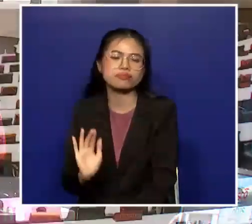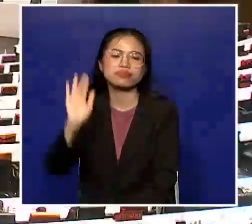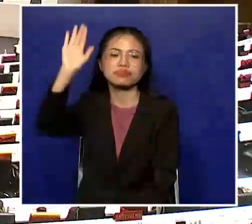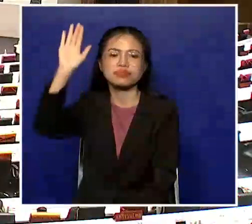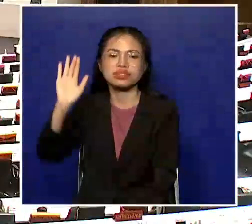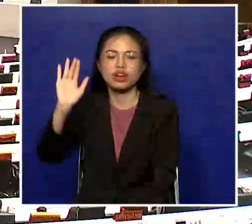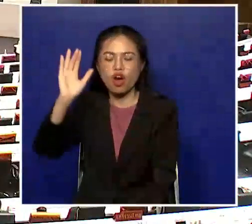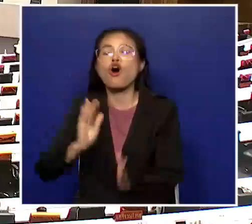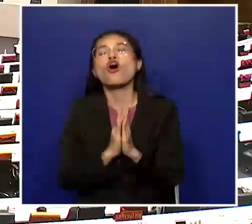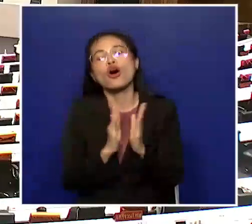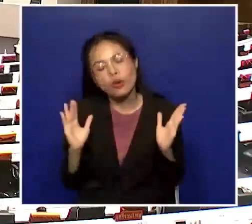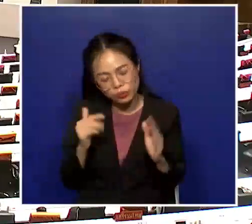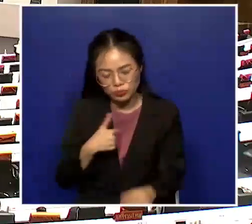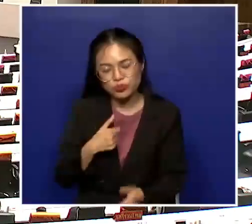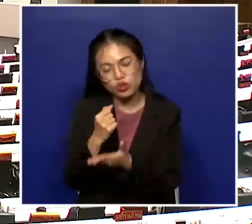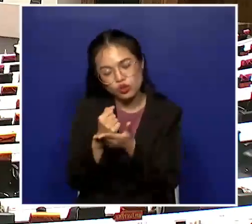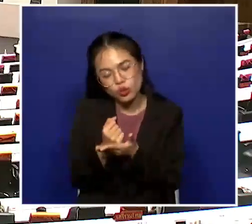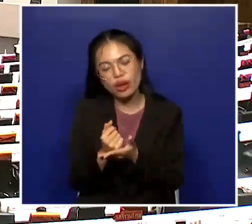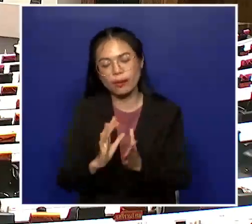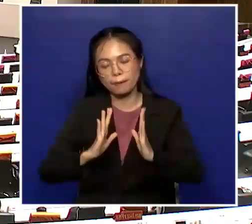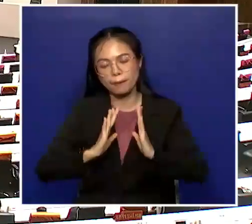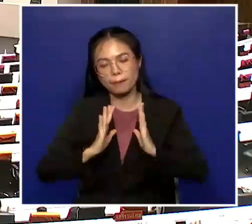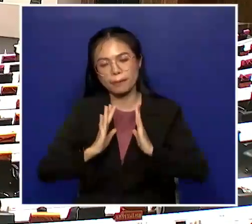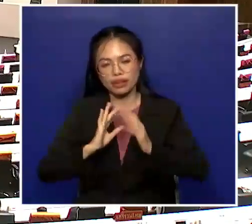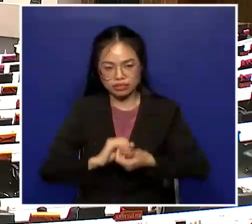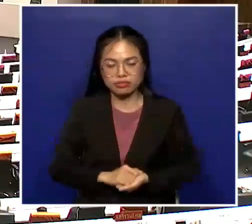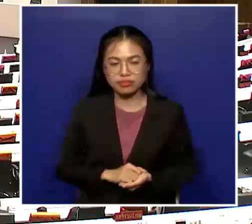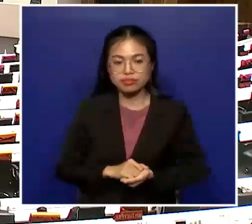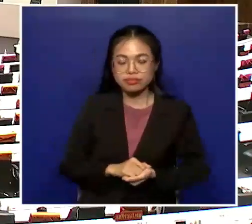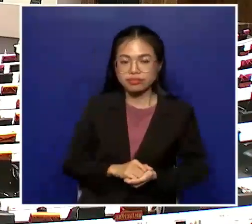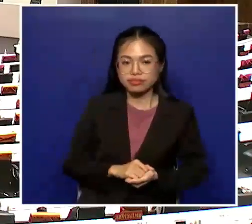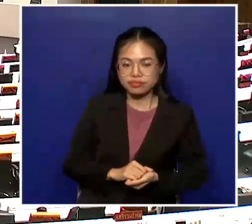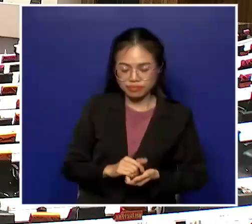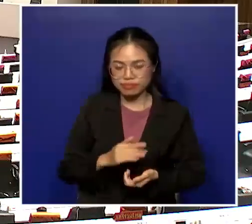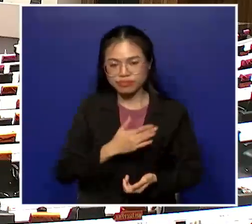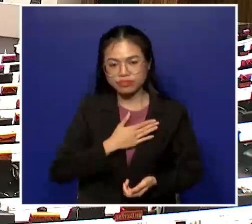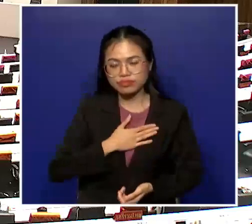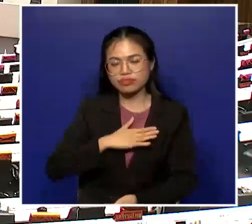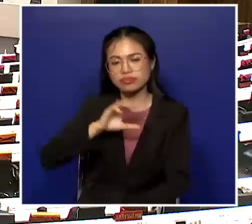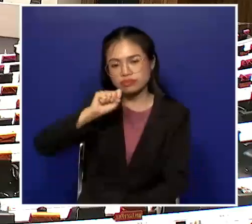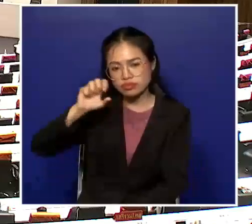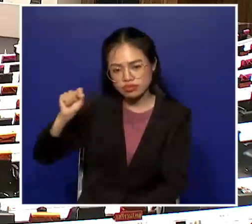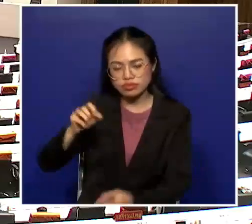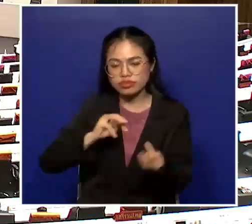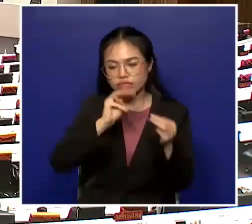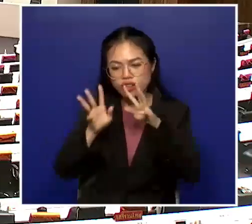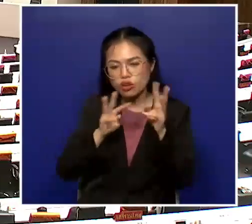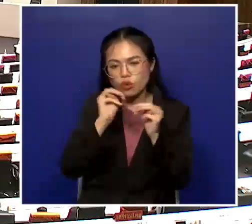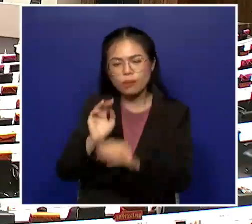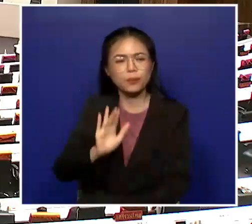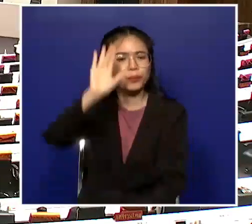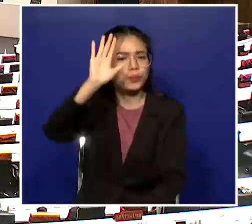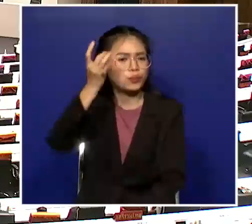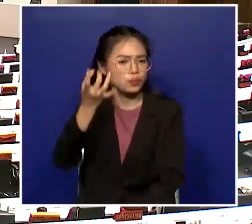ากได้พักเลยขอบคุณมากนะ ครับท่านประธานสภาที่เคารพครับผมสัญญาณสุพรรณครับสมาชิกสภาผู้แทนราษฎรจังหวัดนครสวรรค์นะครับ ประท้วงเรื่องอะไรครับ